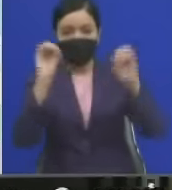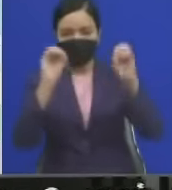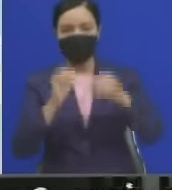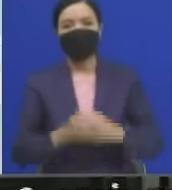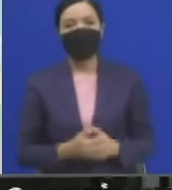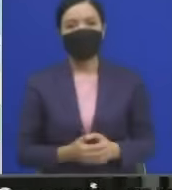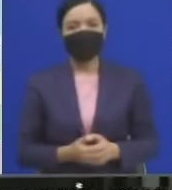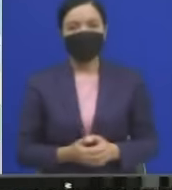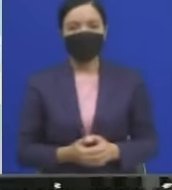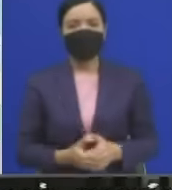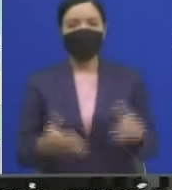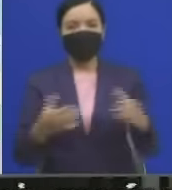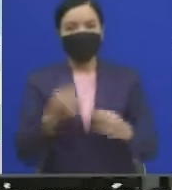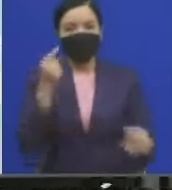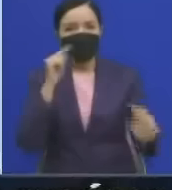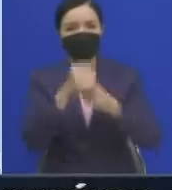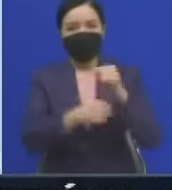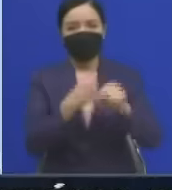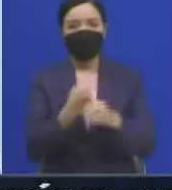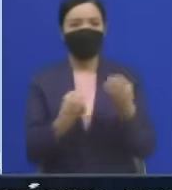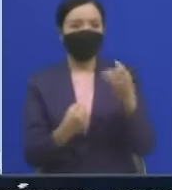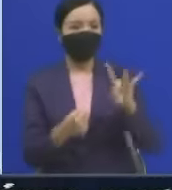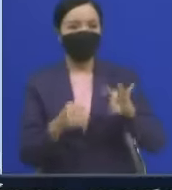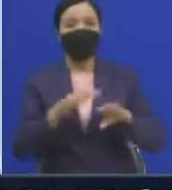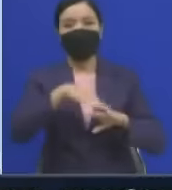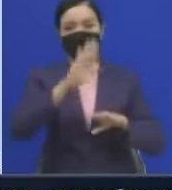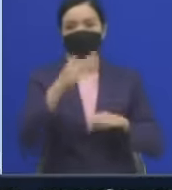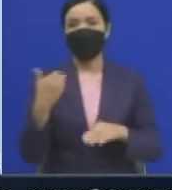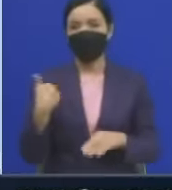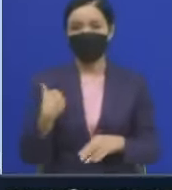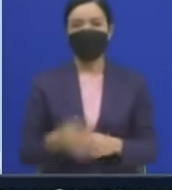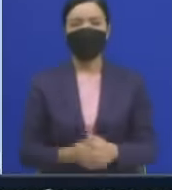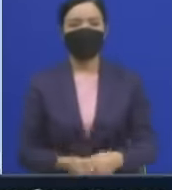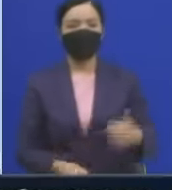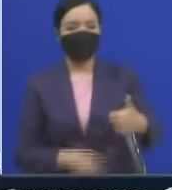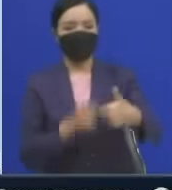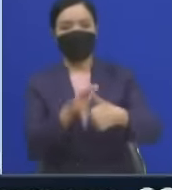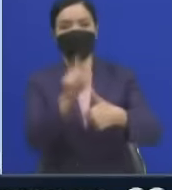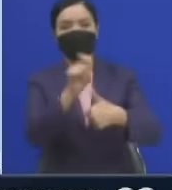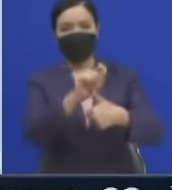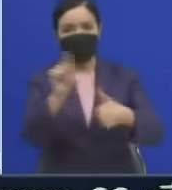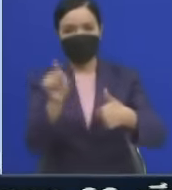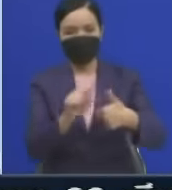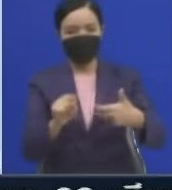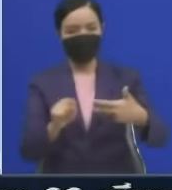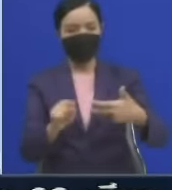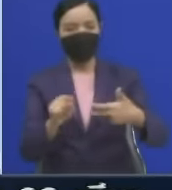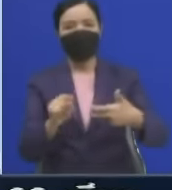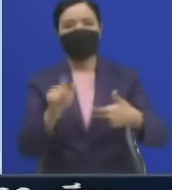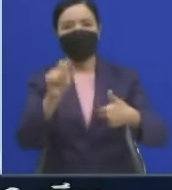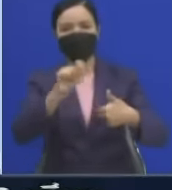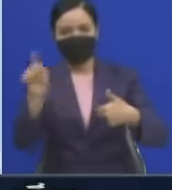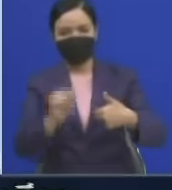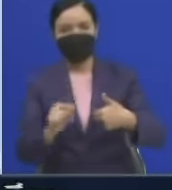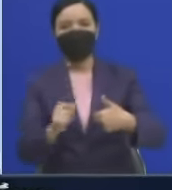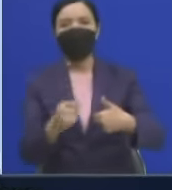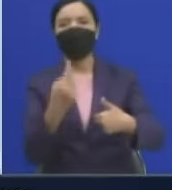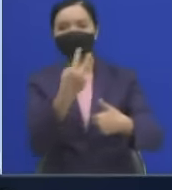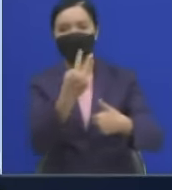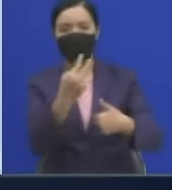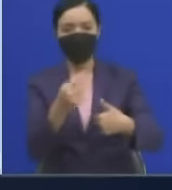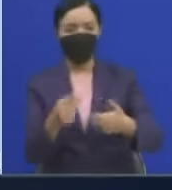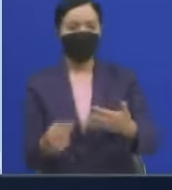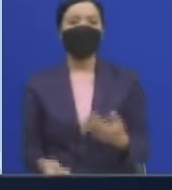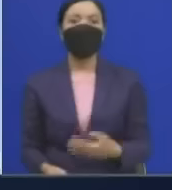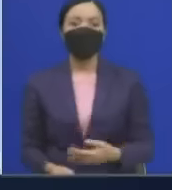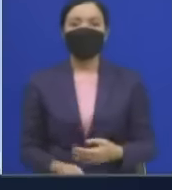ะกลุ่มเป้าหมายอายุ18ปีขึ้นก็จะมีสูตรแอสตราเซเนกาแอสตราเซเนกา2เข็ม ค่ะ แอสตราเซเนกาเข็